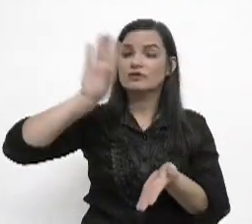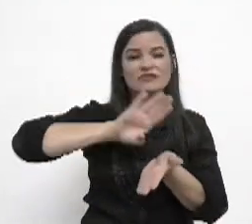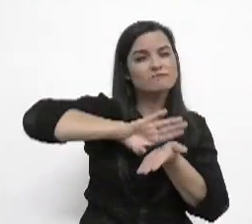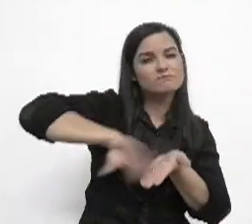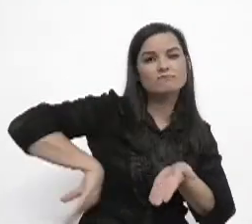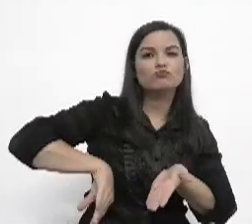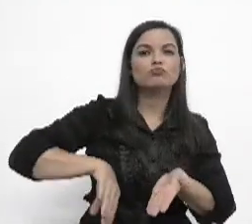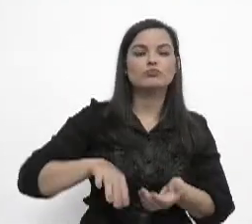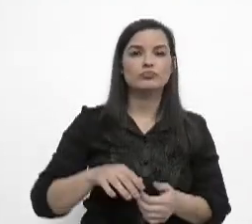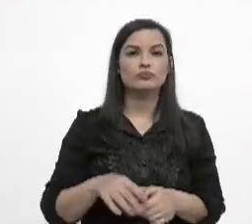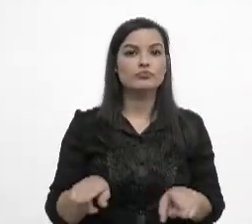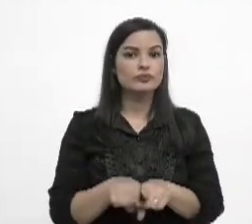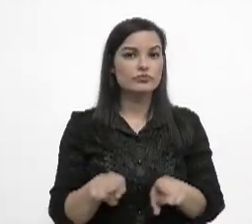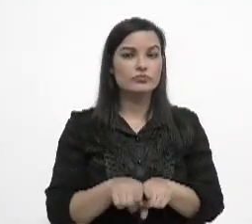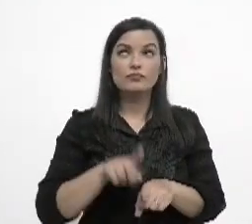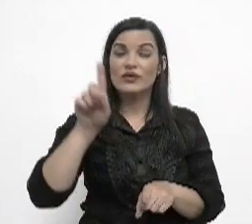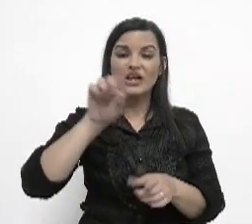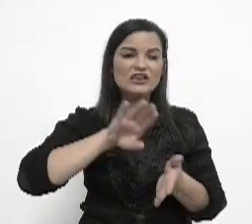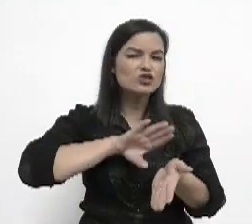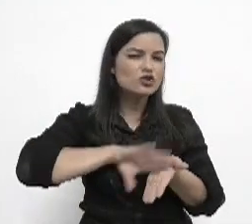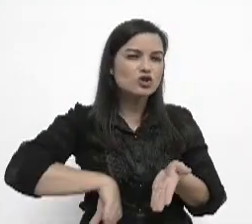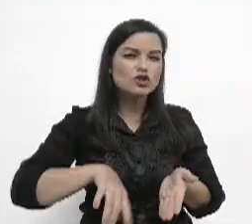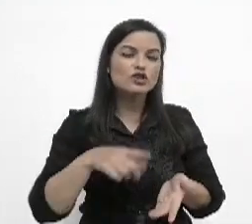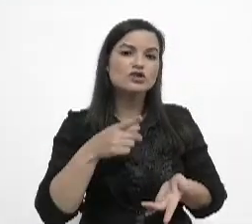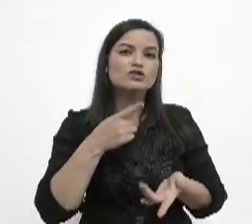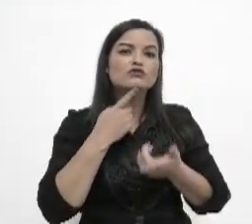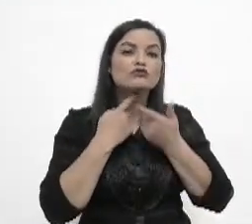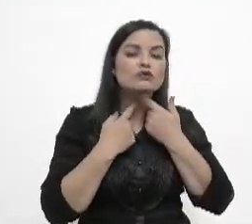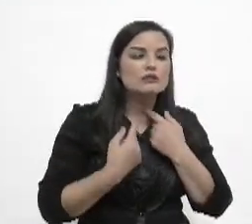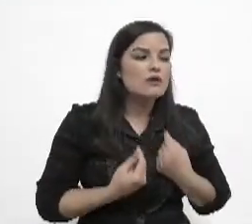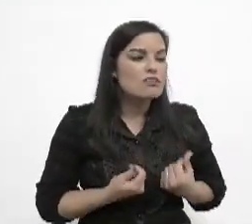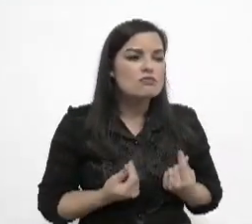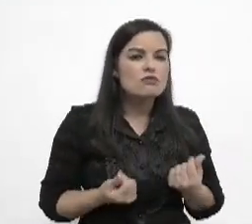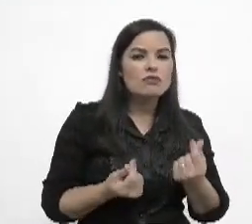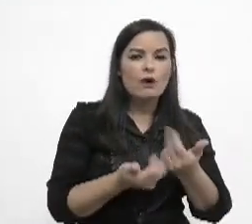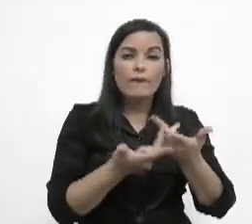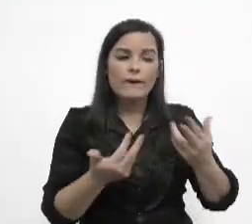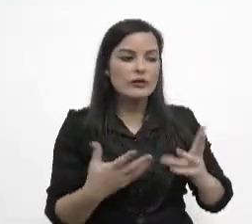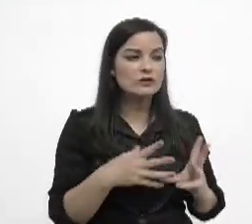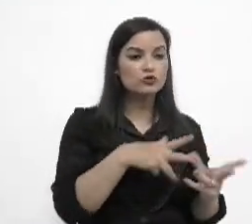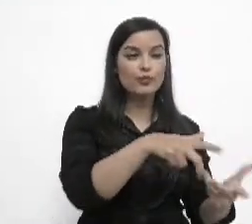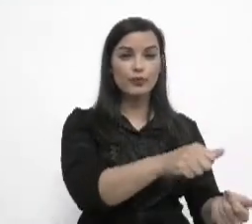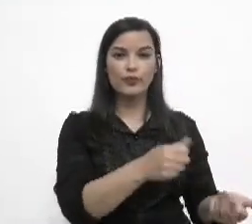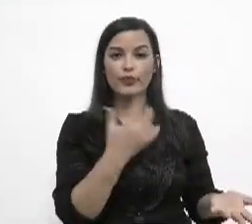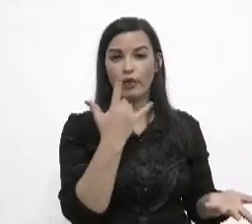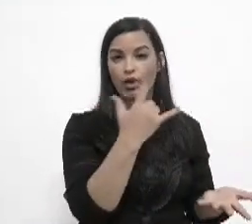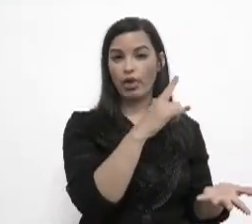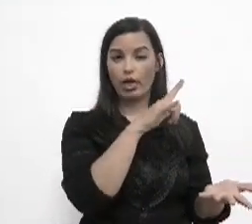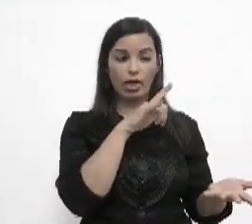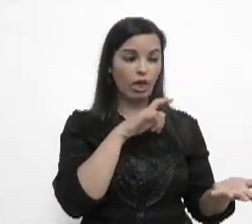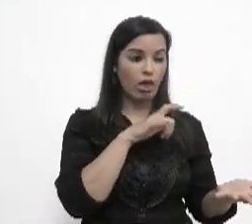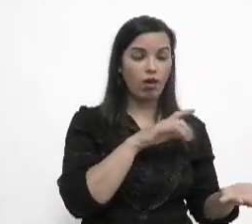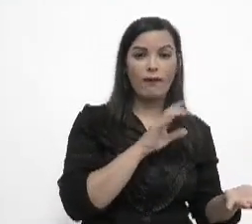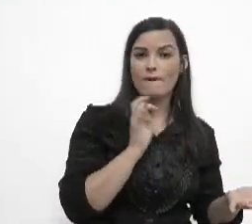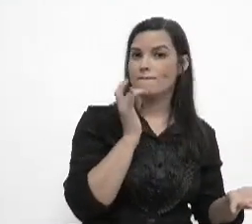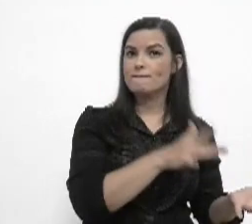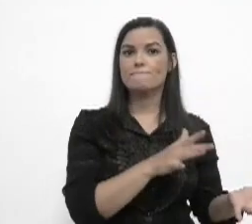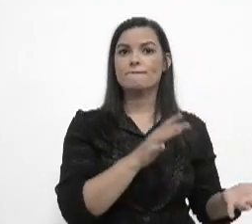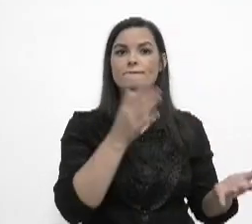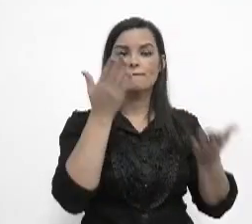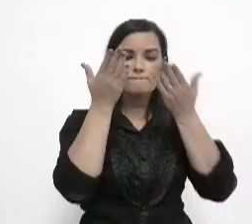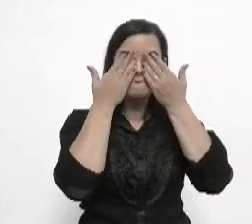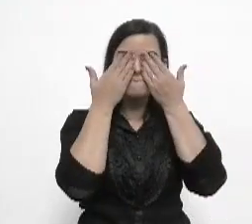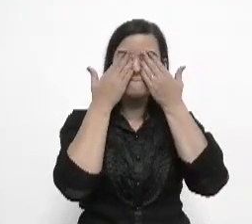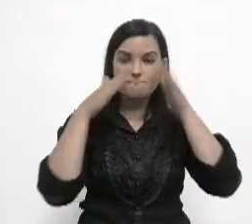que Ele 바랍니다. possa tirar toda a sua ganância do coração. 성령이 여러분의 눈에 욕심의 비늘을 벗어버리기를 E que possa 축복합니다. tirar todas as escamas dos seus